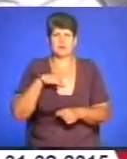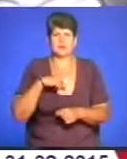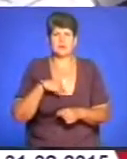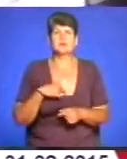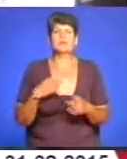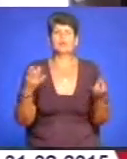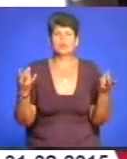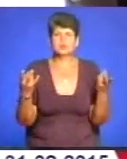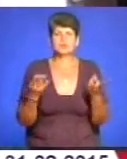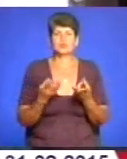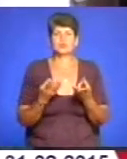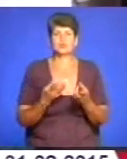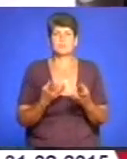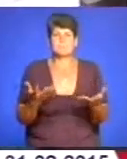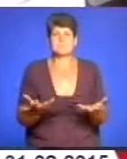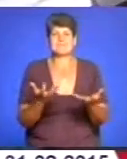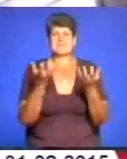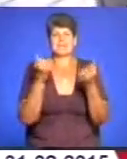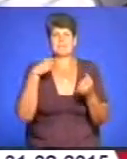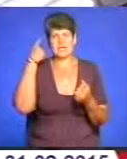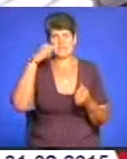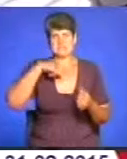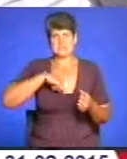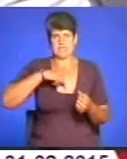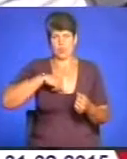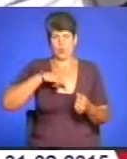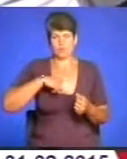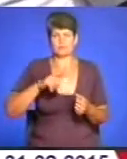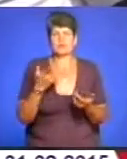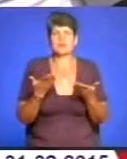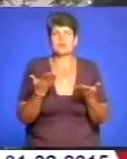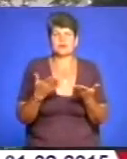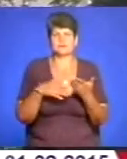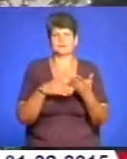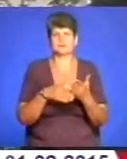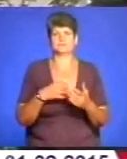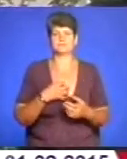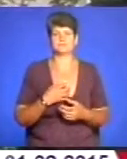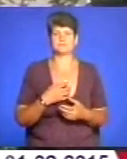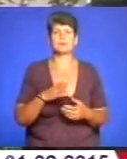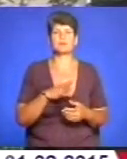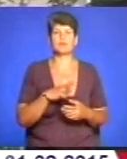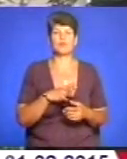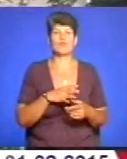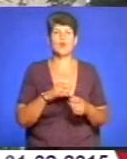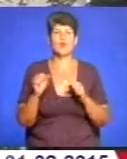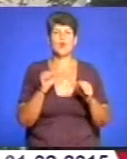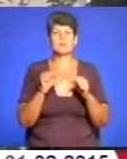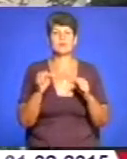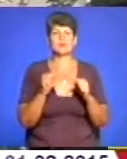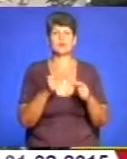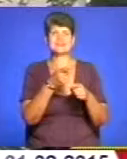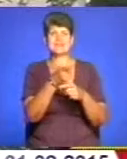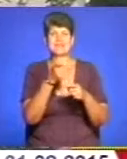вони потребують підтримки психологів, щоб якось виходити з цього горя. Він був командиром стрілецького відділення